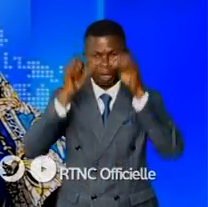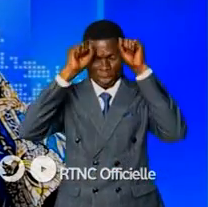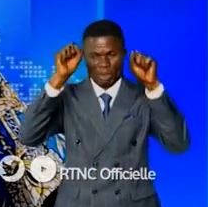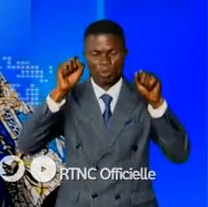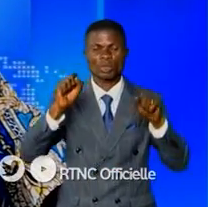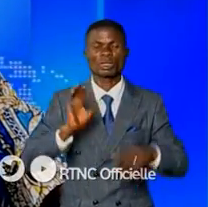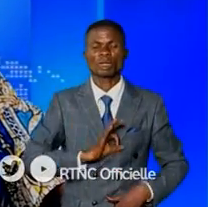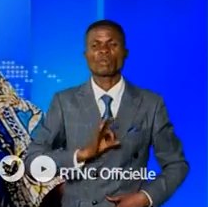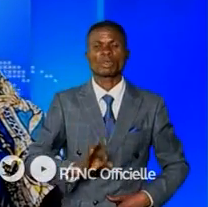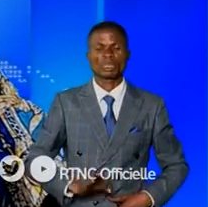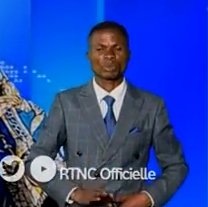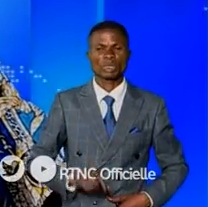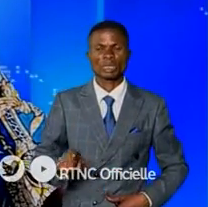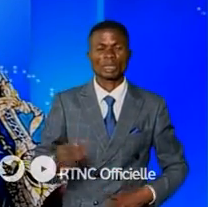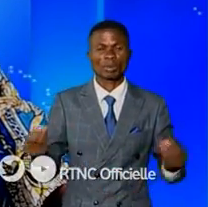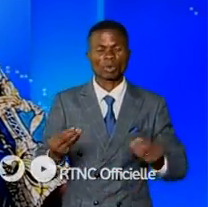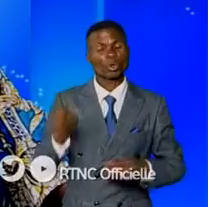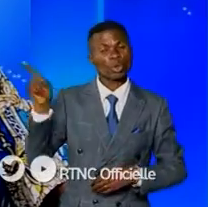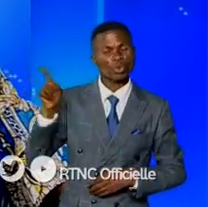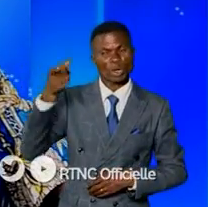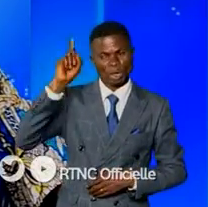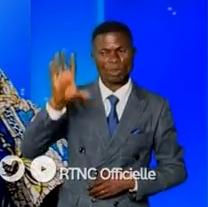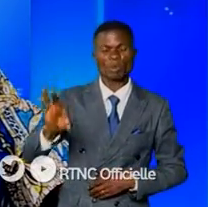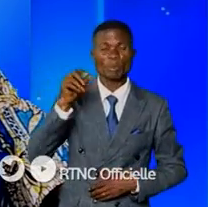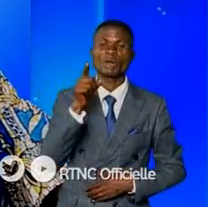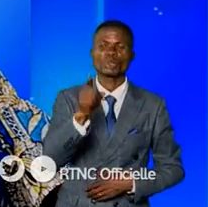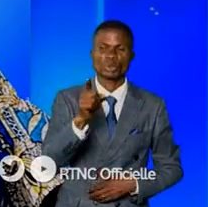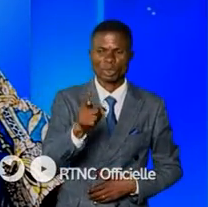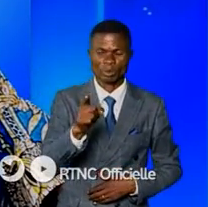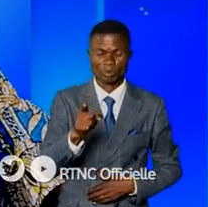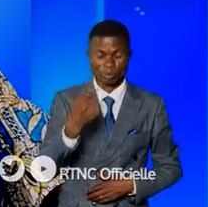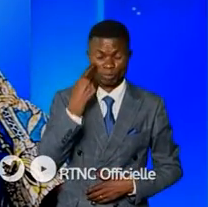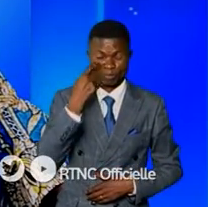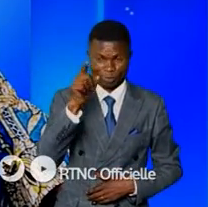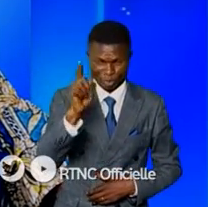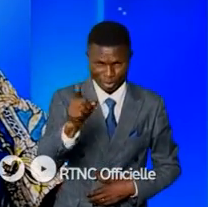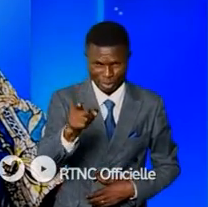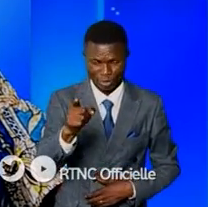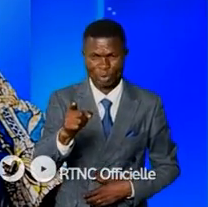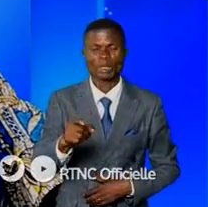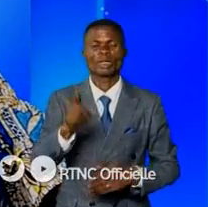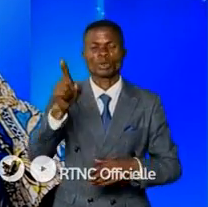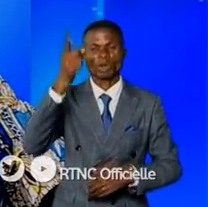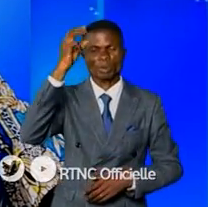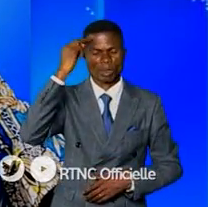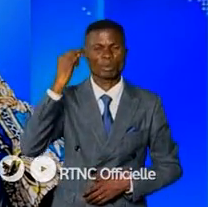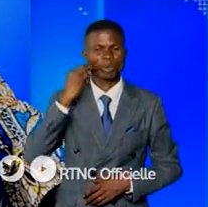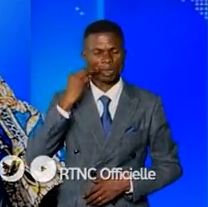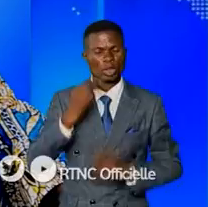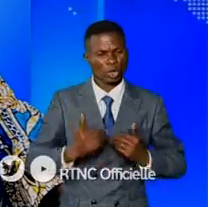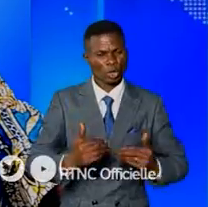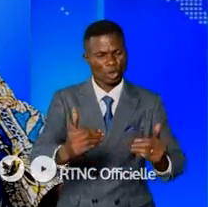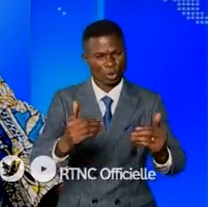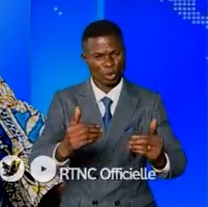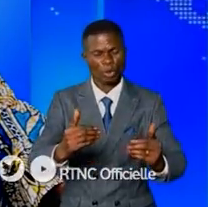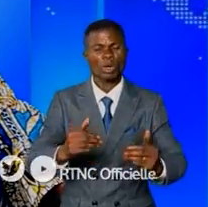l'État, son Excellence Félix-Antoine Tshisekedi Tshilombo, d'avoir jeté son dévolu sur votre auguste personne pour conduire